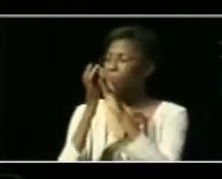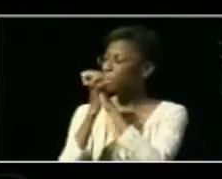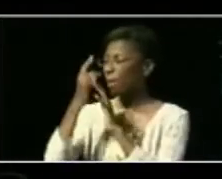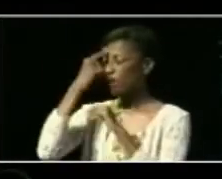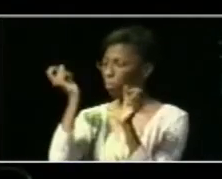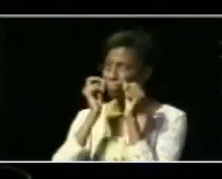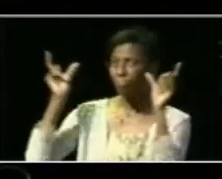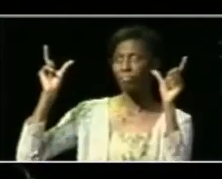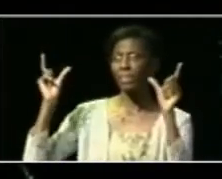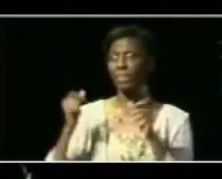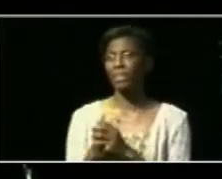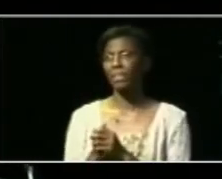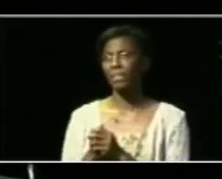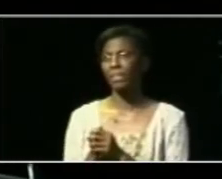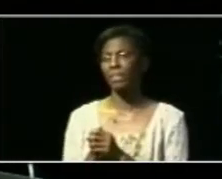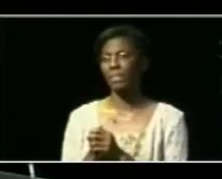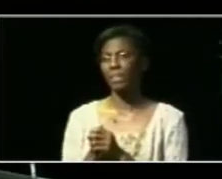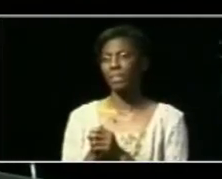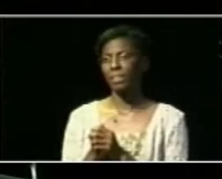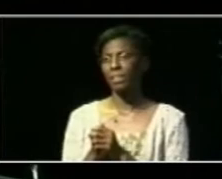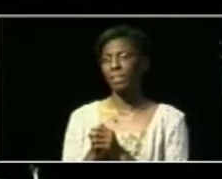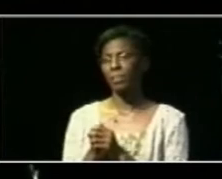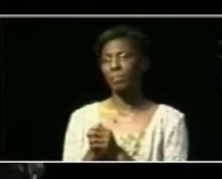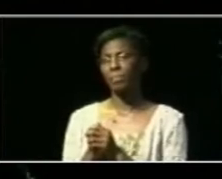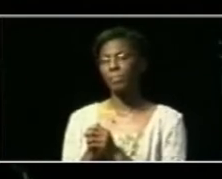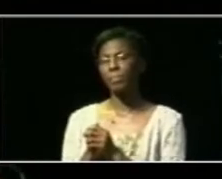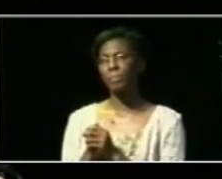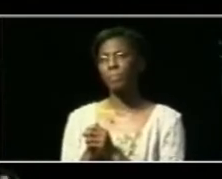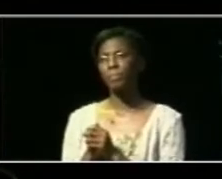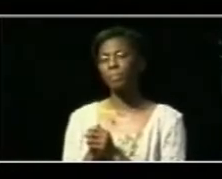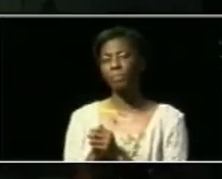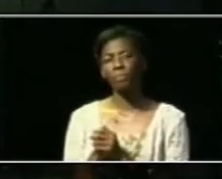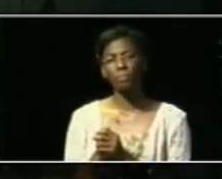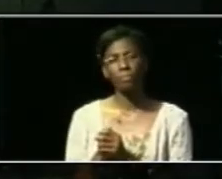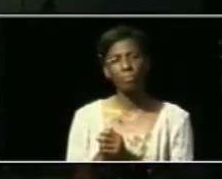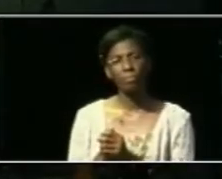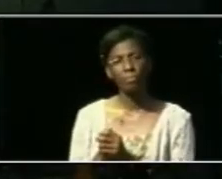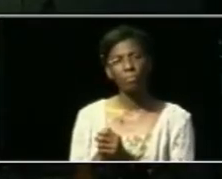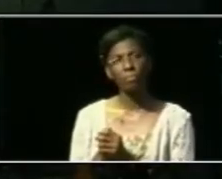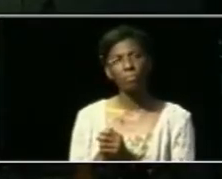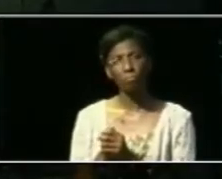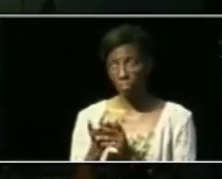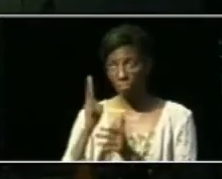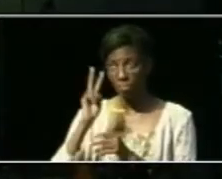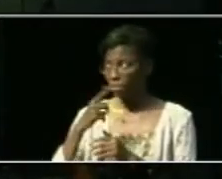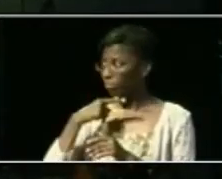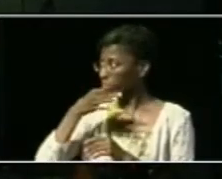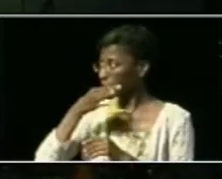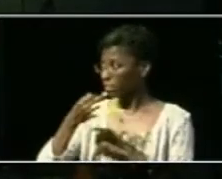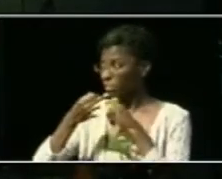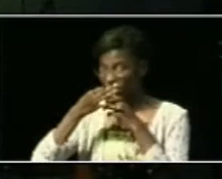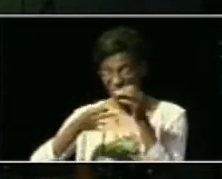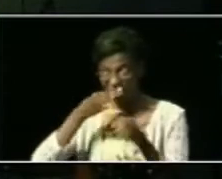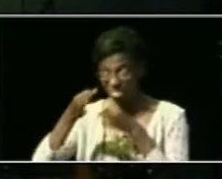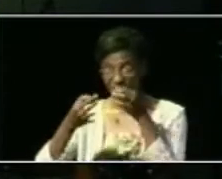Priez pour le réveil. We're told that it will not come unless we pray. On nous l'a dit, il ne viendra pas